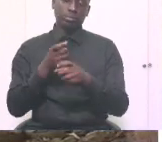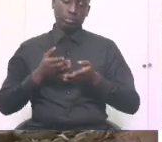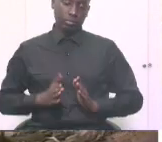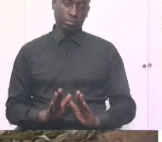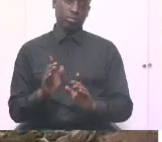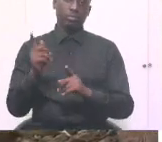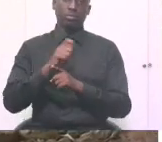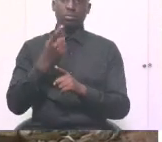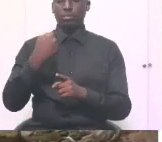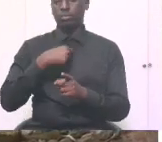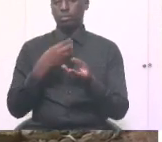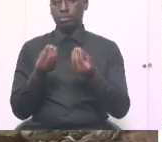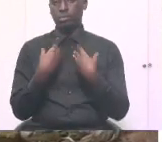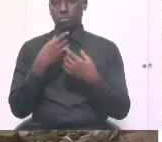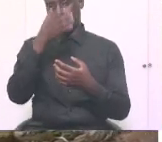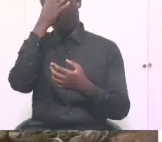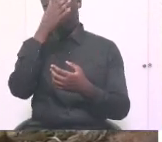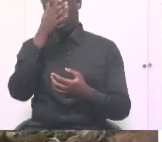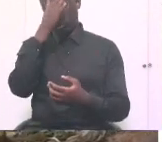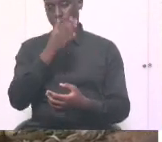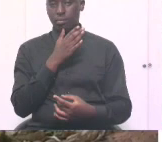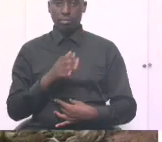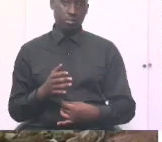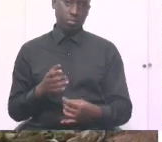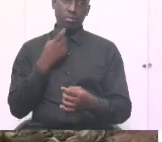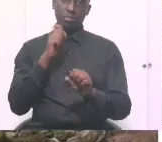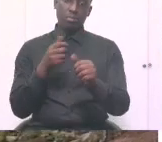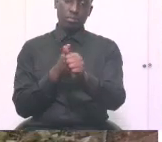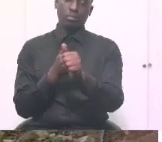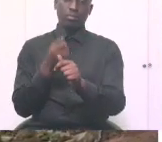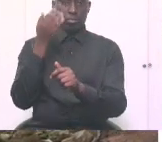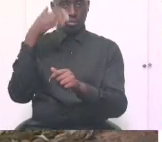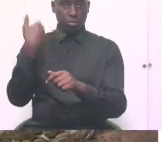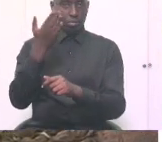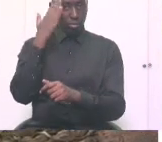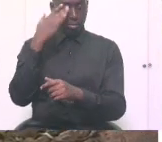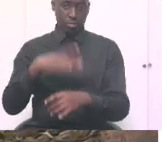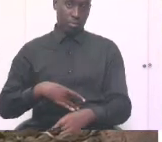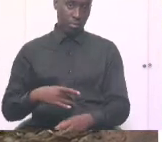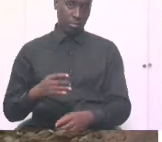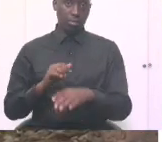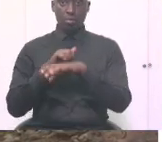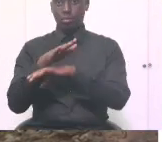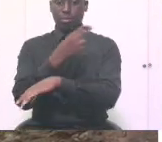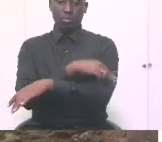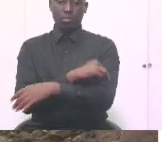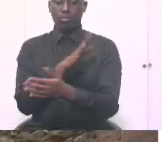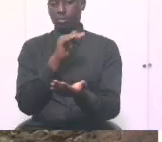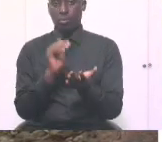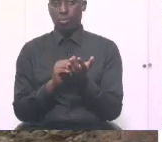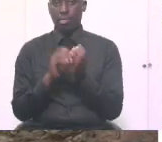mahugurwa twahawe umubyeyi utwite tugomba kumukurikirana kuva tukimenya ko yasamye tukamwohereza ku kigo